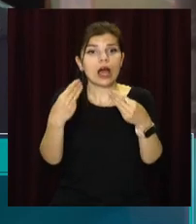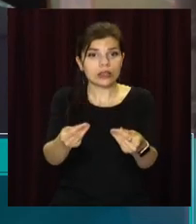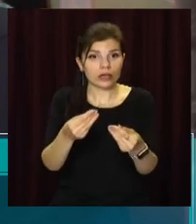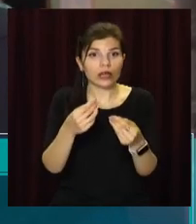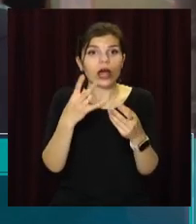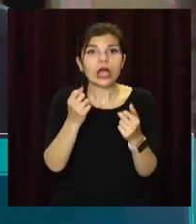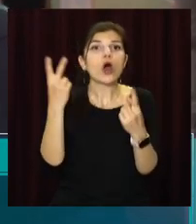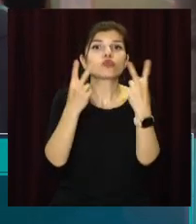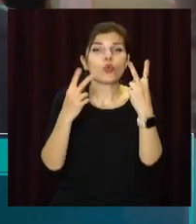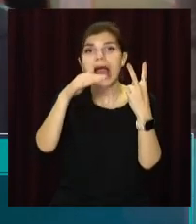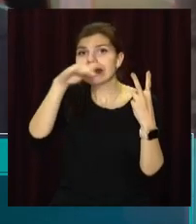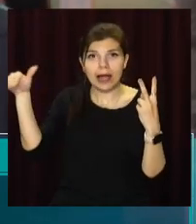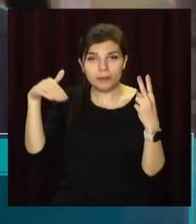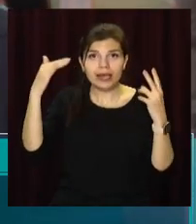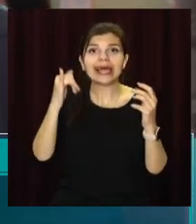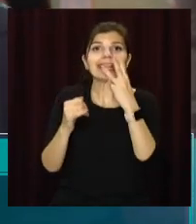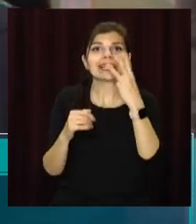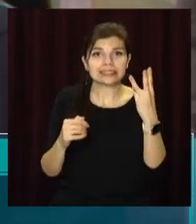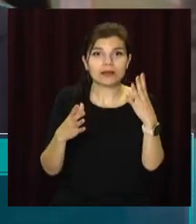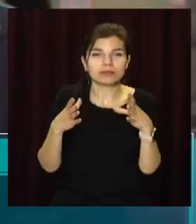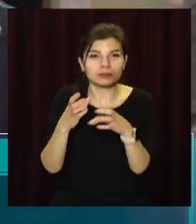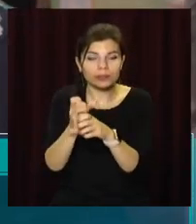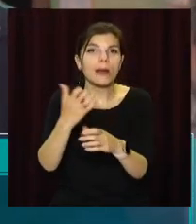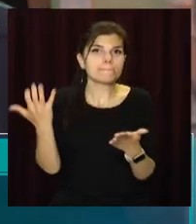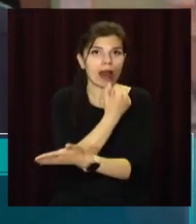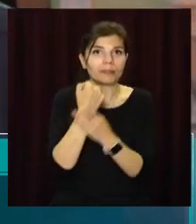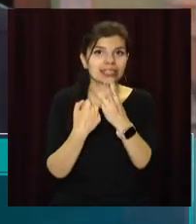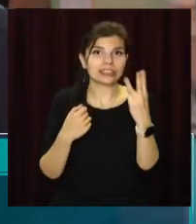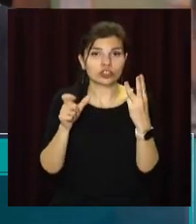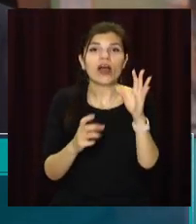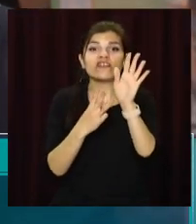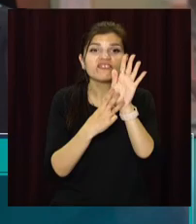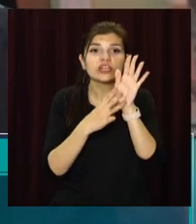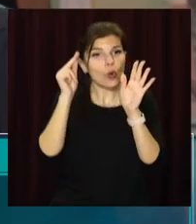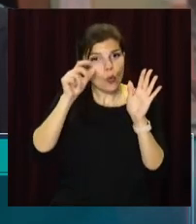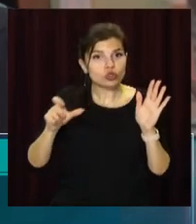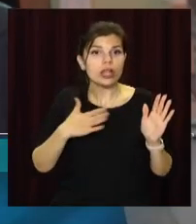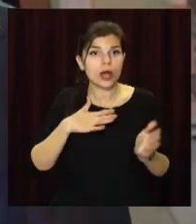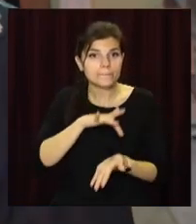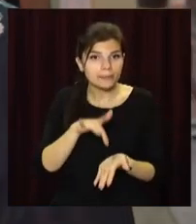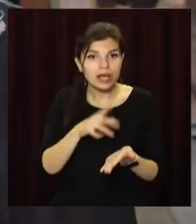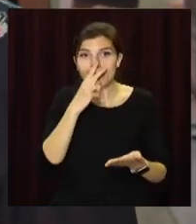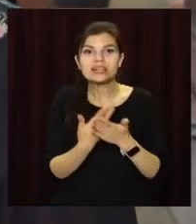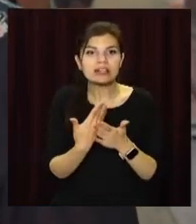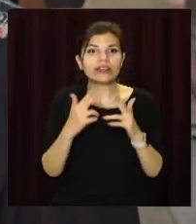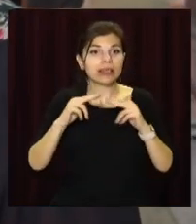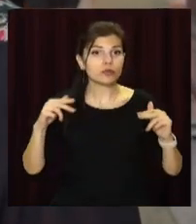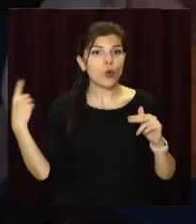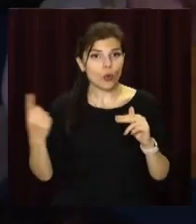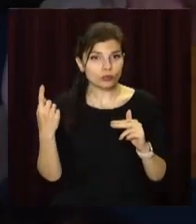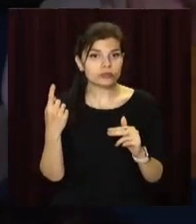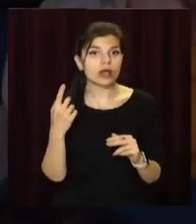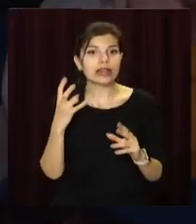етап, і 33 з них стали переможцями. 8 учнів нашого міста представляли Дніпропетровську область на рівні